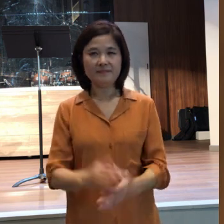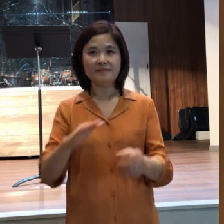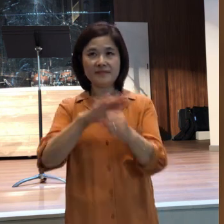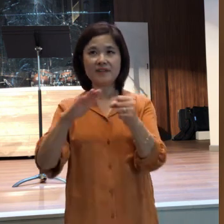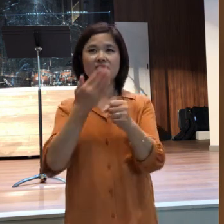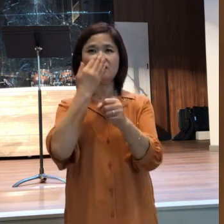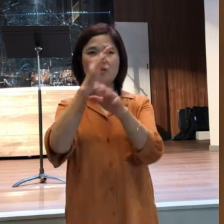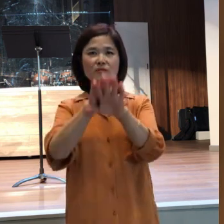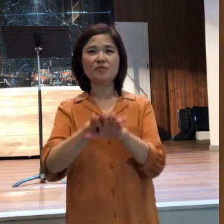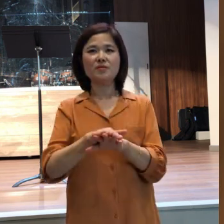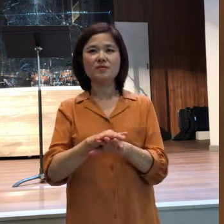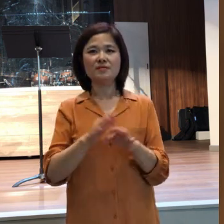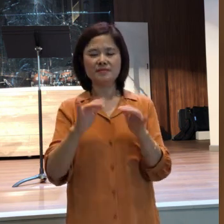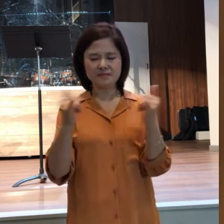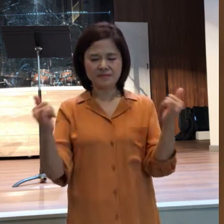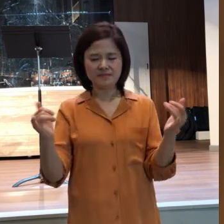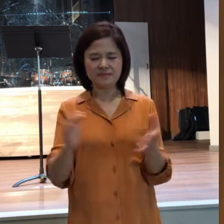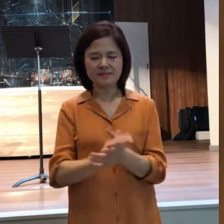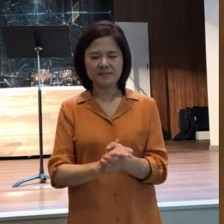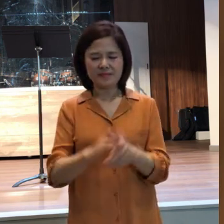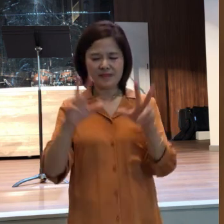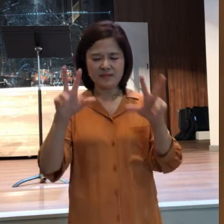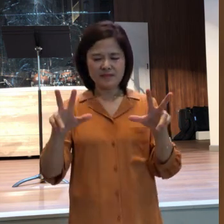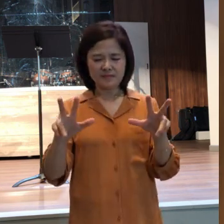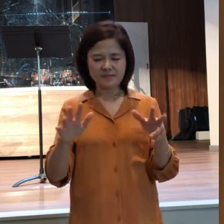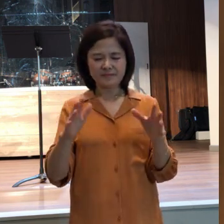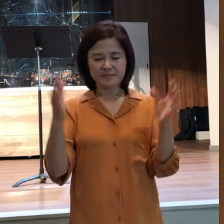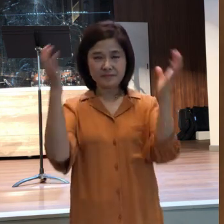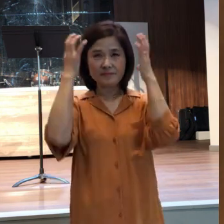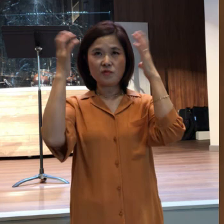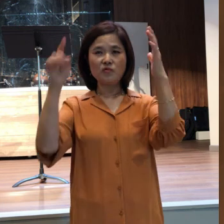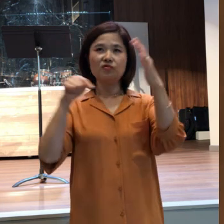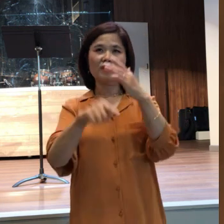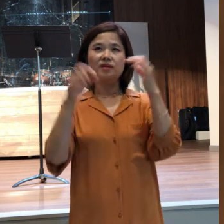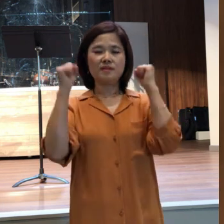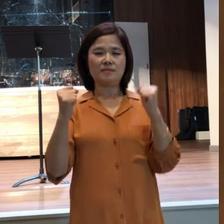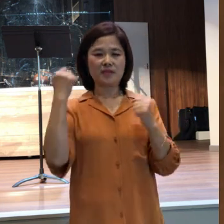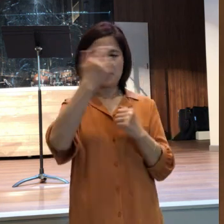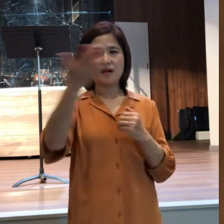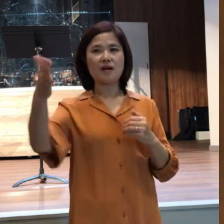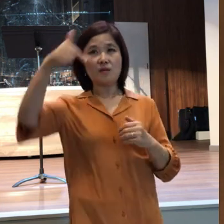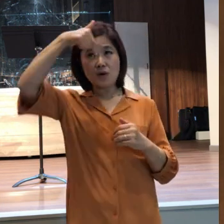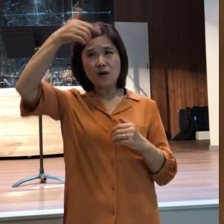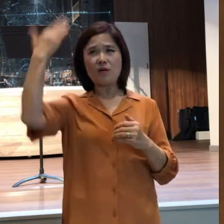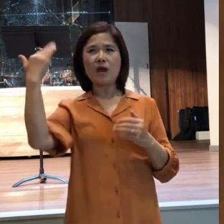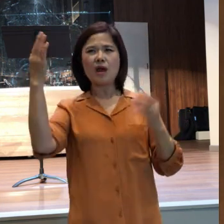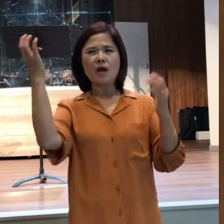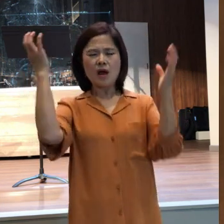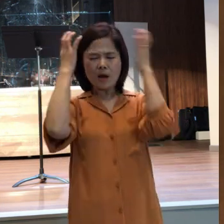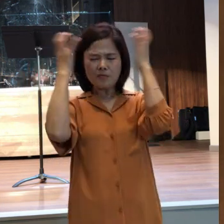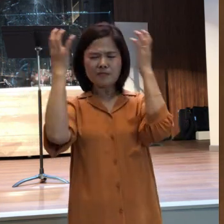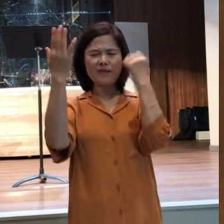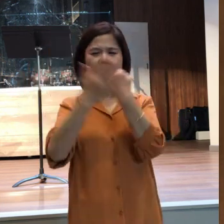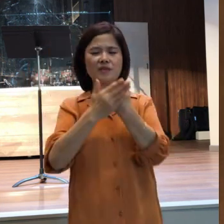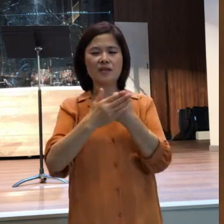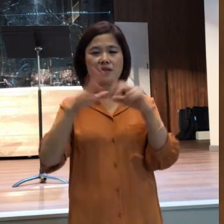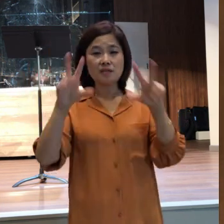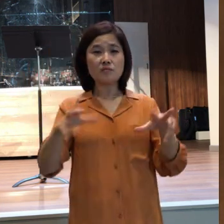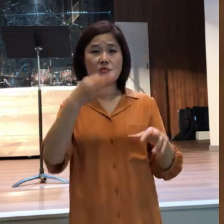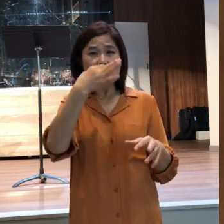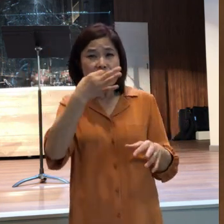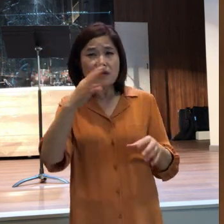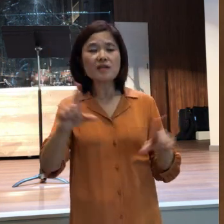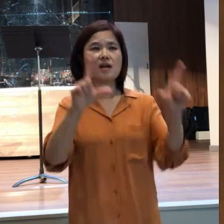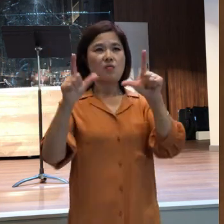사랑하는 성도들이여, 지금 고통 중에 계십니까? 과거의 아픔 때문에 아직도 힘겹게